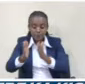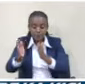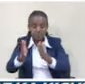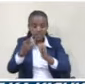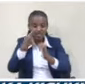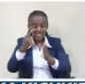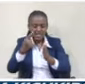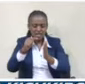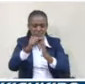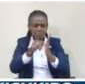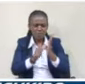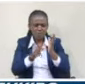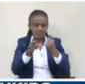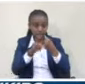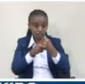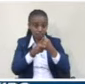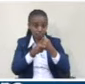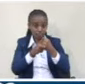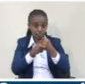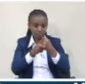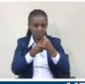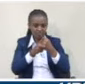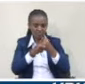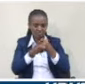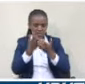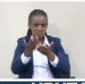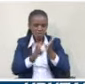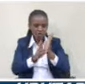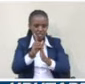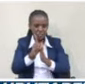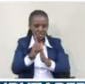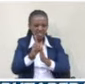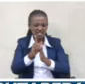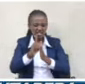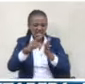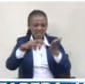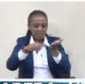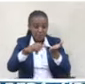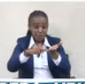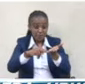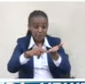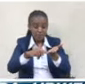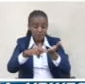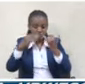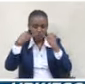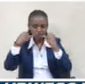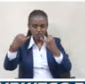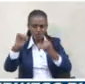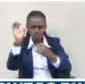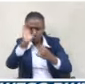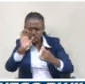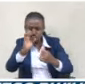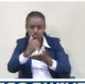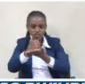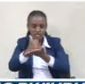ku nkingi zirindwi ishingiyeho byaba guteza imbere ubumenyingiro gushishikariza cyangwa se gushakira